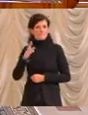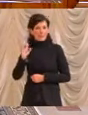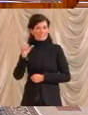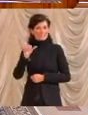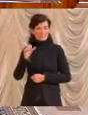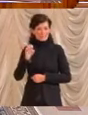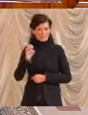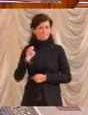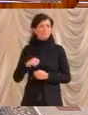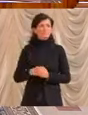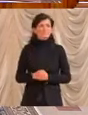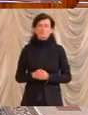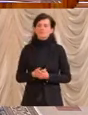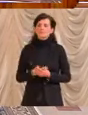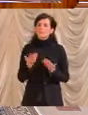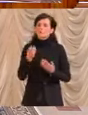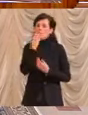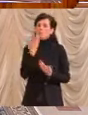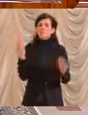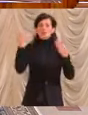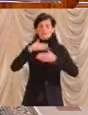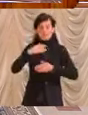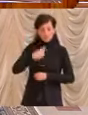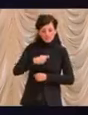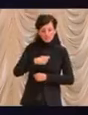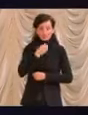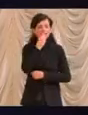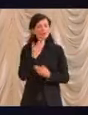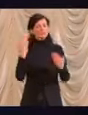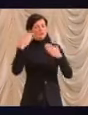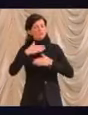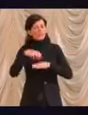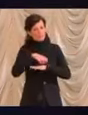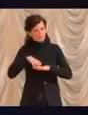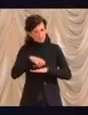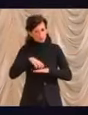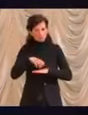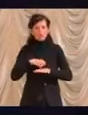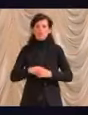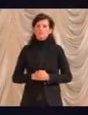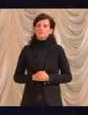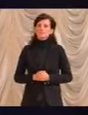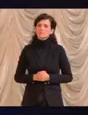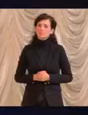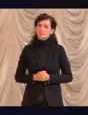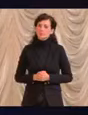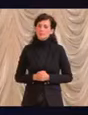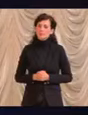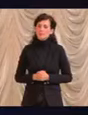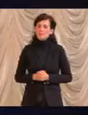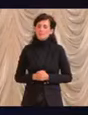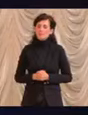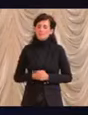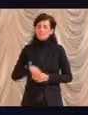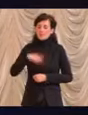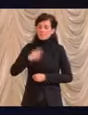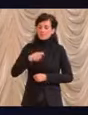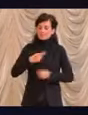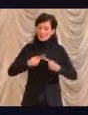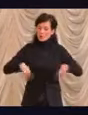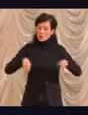Buonasera Presidente, buonasera Ministro. Buonasera. La Presidente della Commissione ha parlato